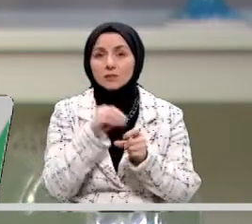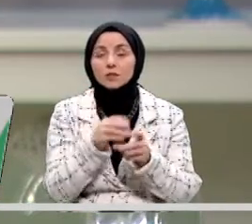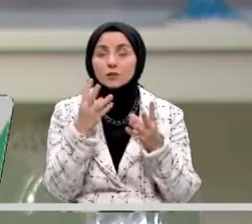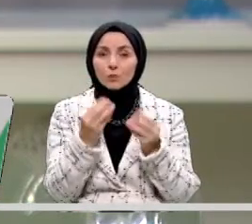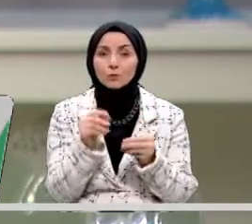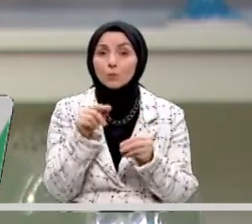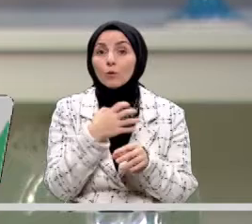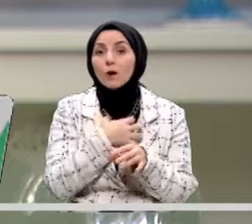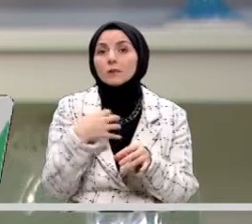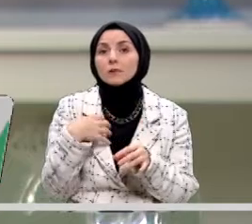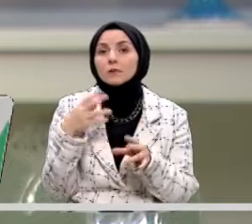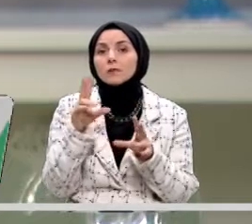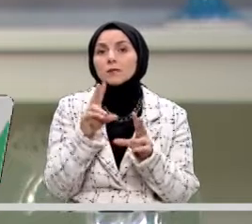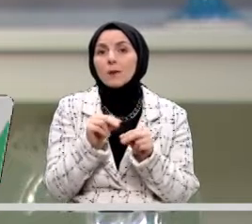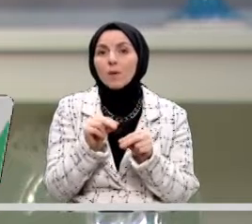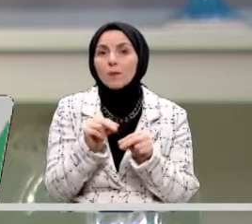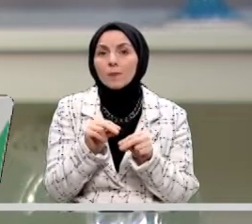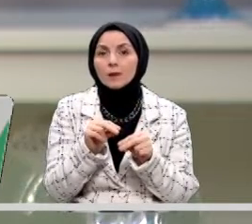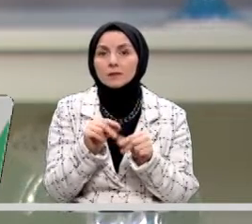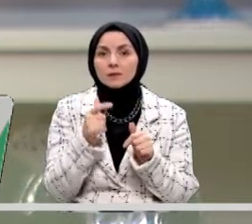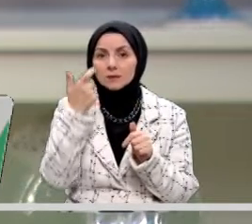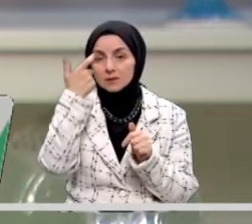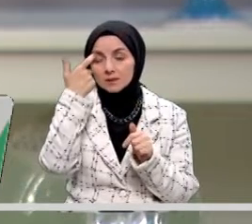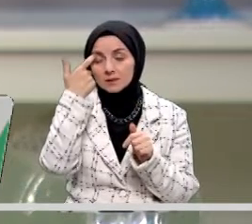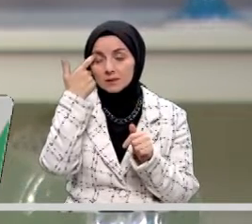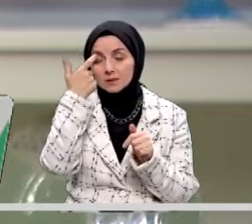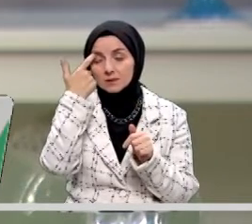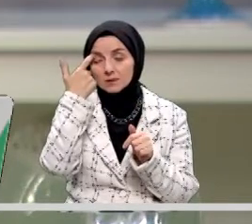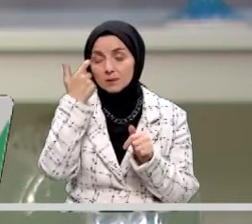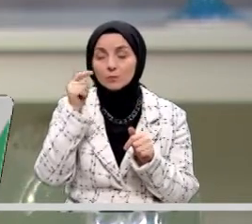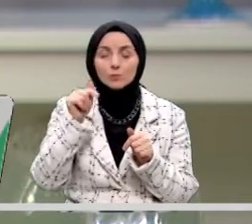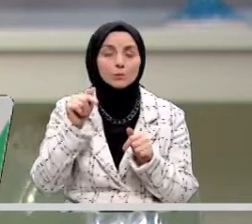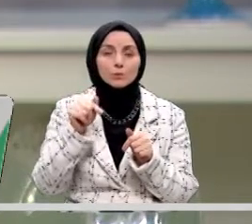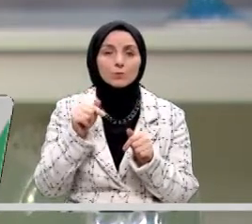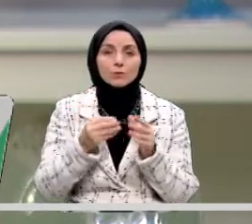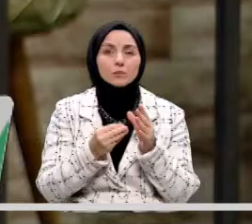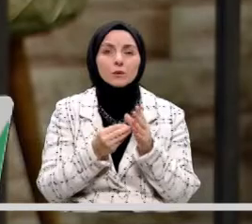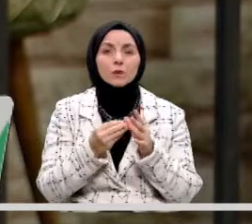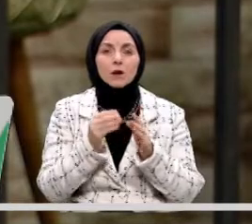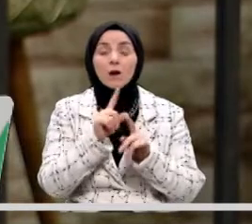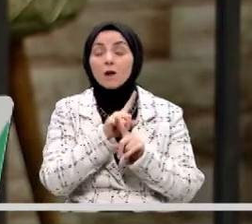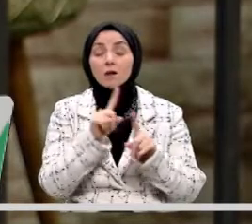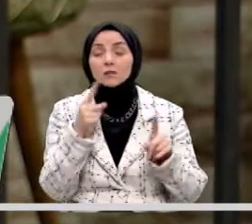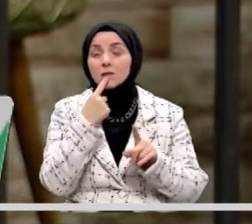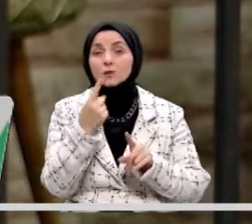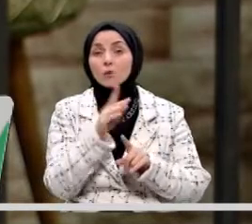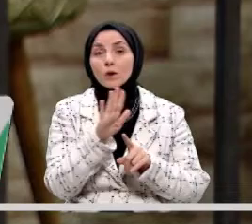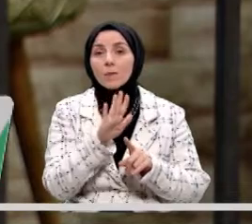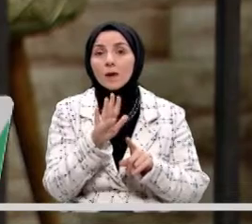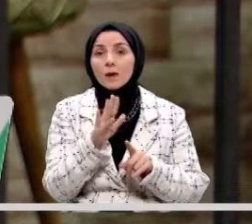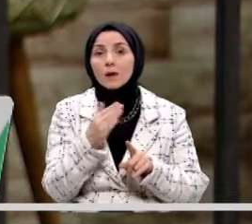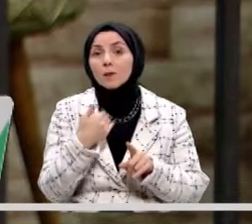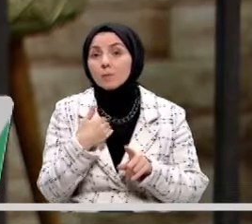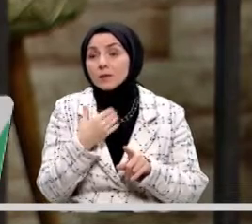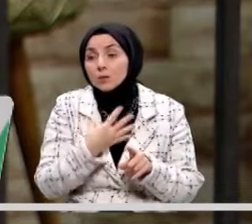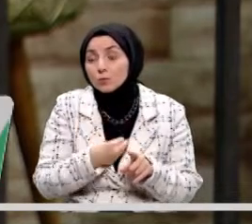tamamen literatürlerinden çıkarmaları gereken bir cümle mi beni üzme Bak kırılıyor Evet çok çok değildi beni üzme